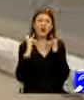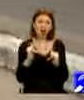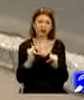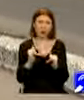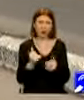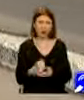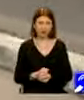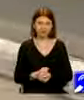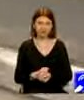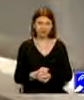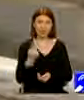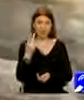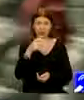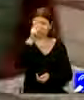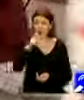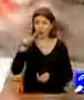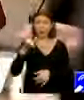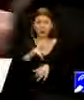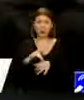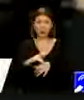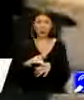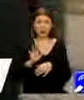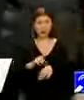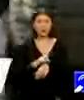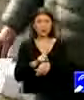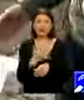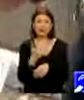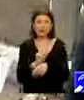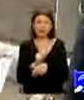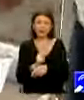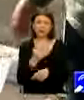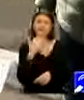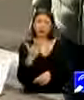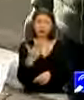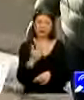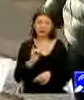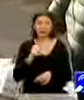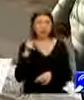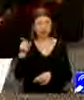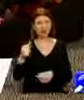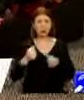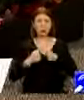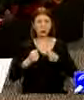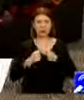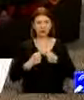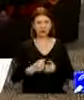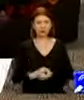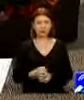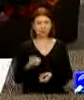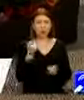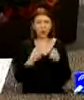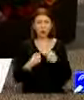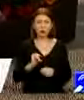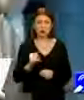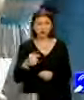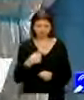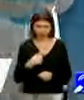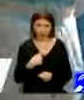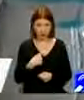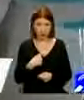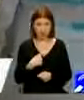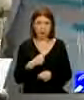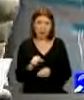pregătit. Între doi pacienți, medicii au avut răgaz câteva minute să le mulțumească și ei voluntarilor. Un gest care pe noi ne